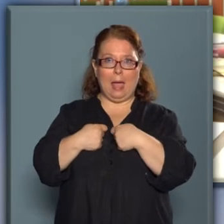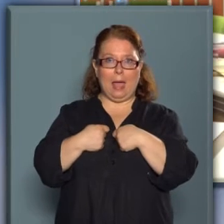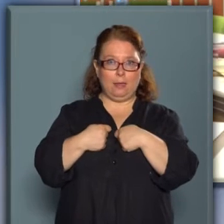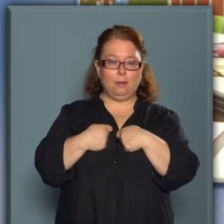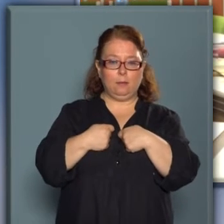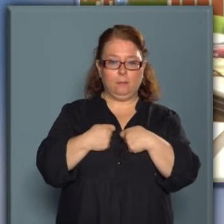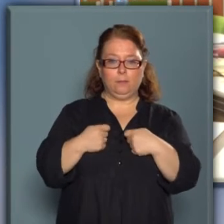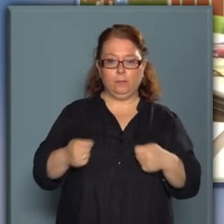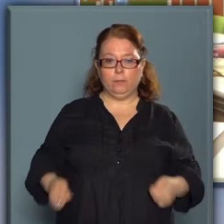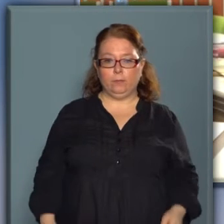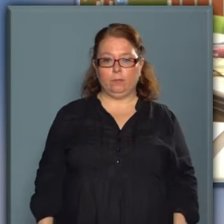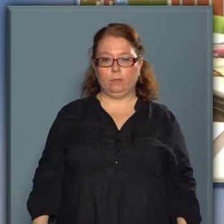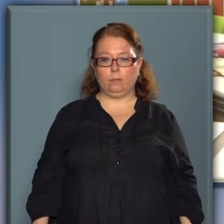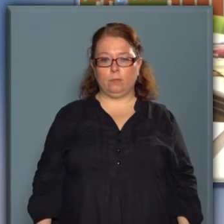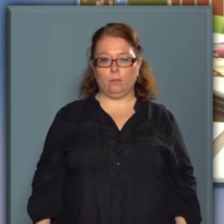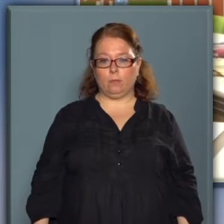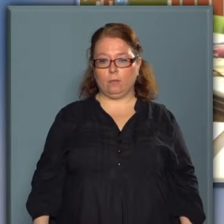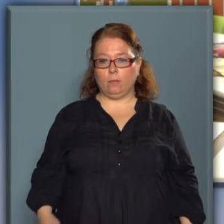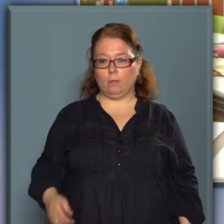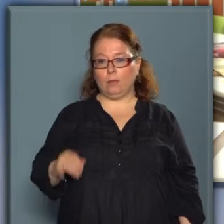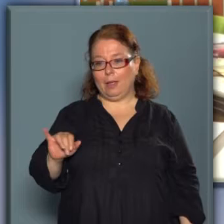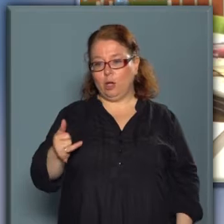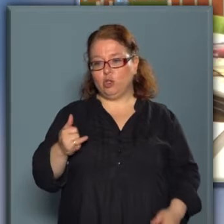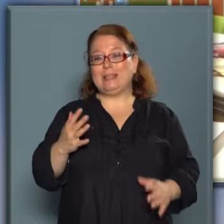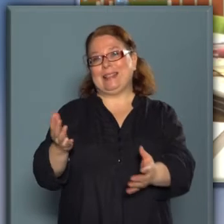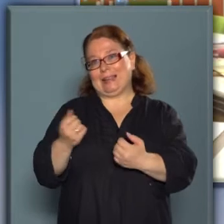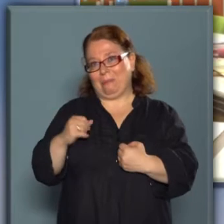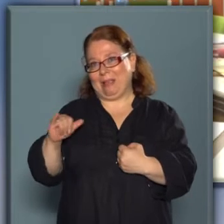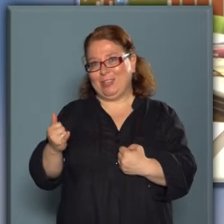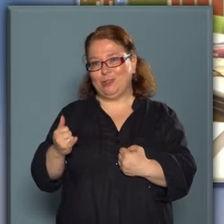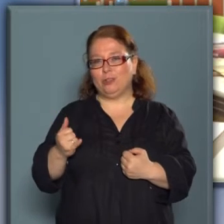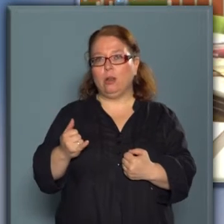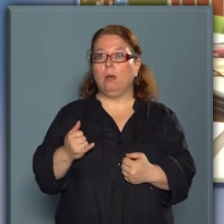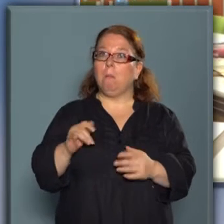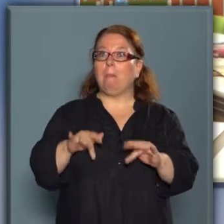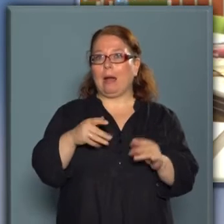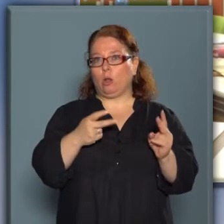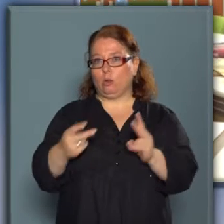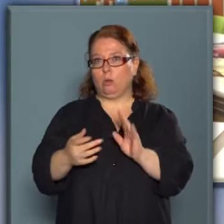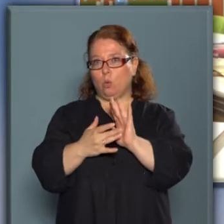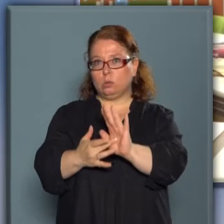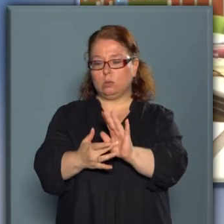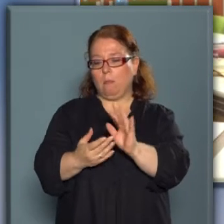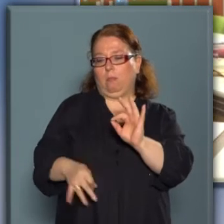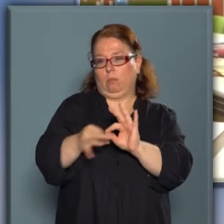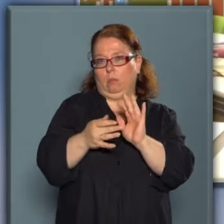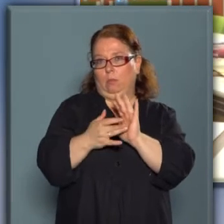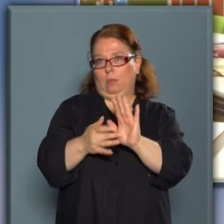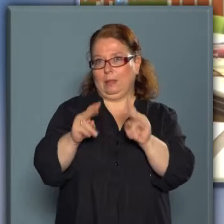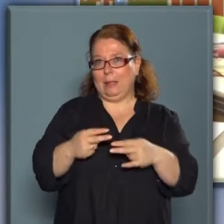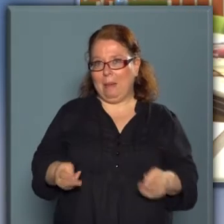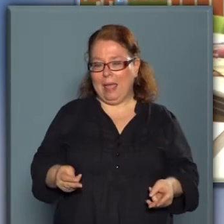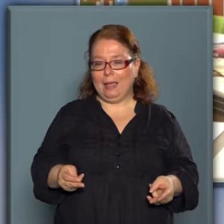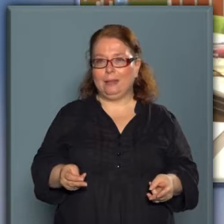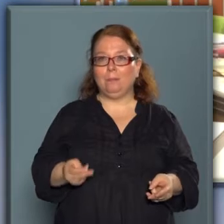adományok, tulajdonképpen adományok, meg szerzemények, úgyhogy egy párat hoztam el, hát az összeset nem